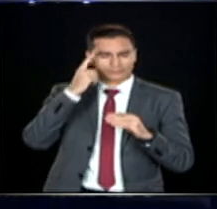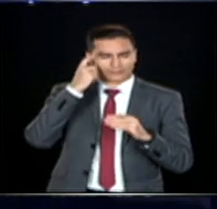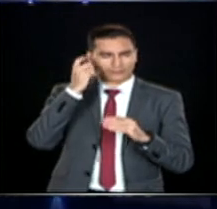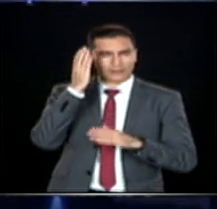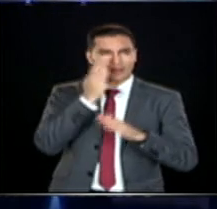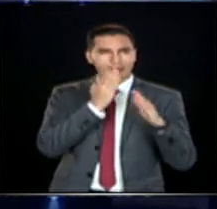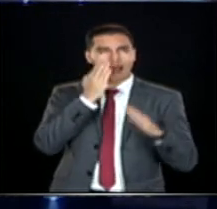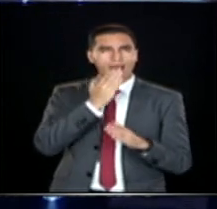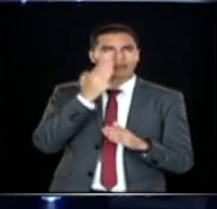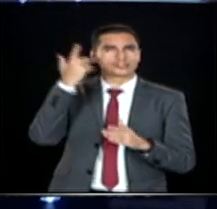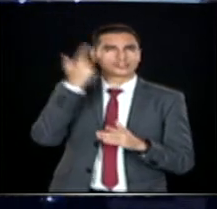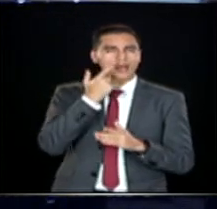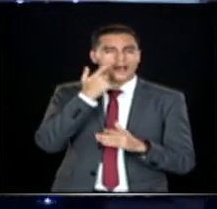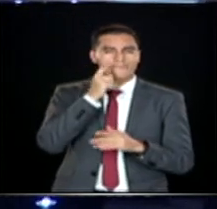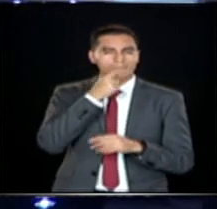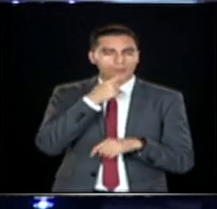الشمسي